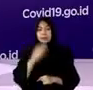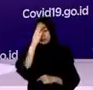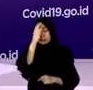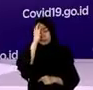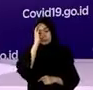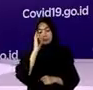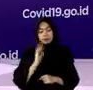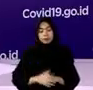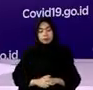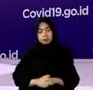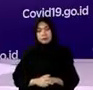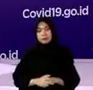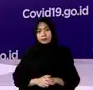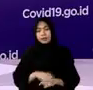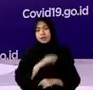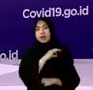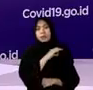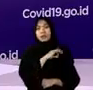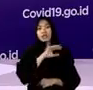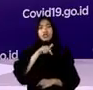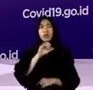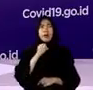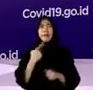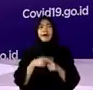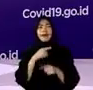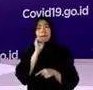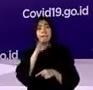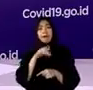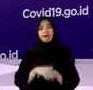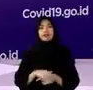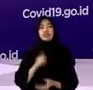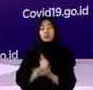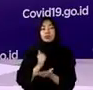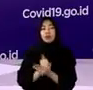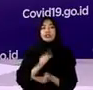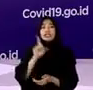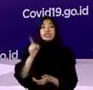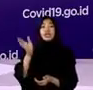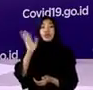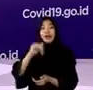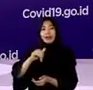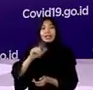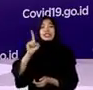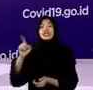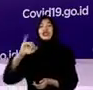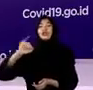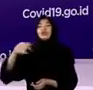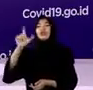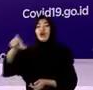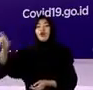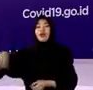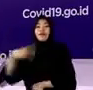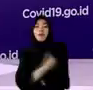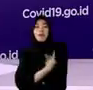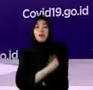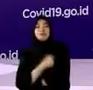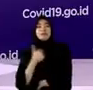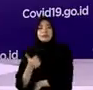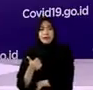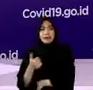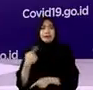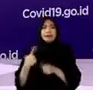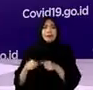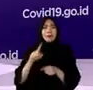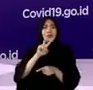beberapa kali mengatakan dalam sehari dapat melakukan vaksinasi 1 juta orang. Namun kenyataannya sudah hampir